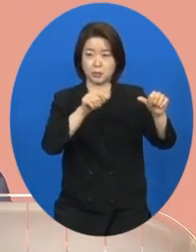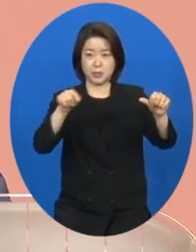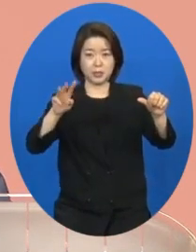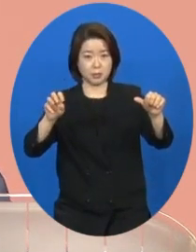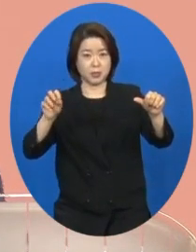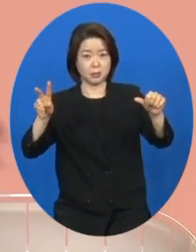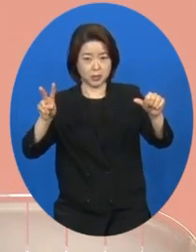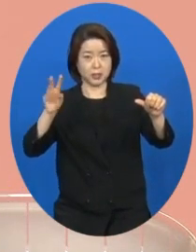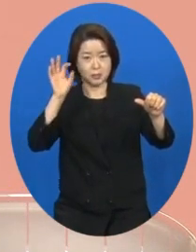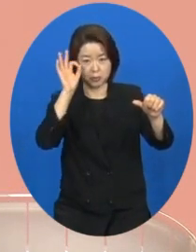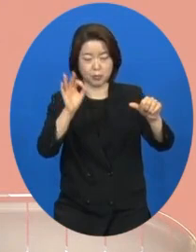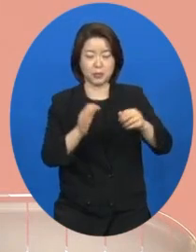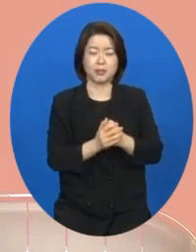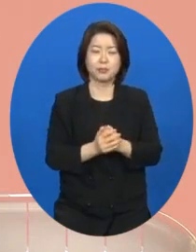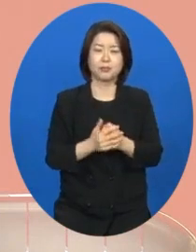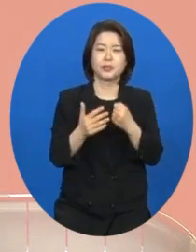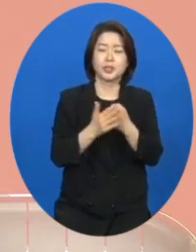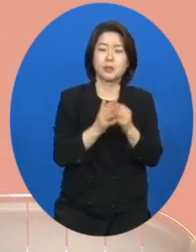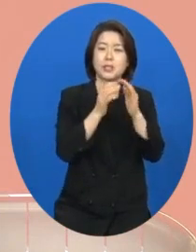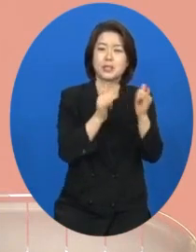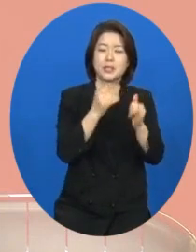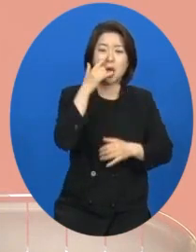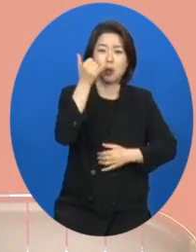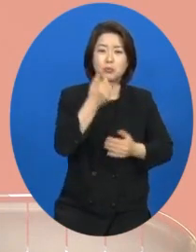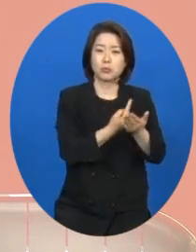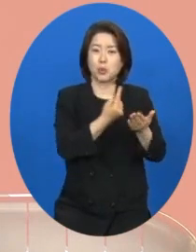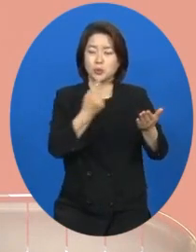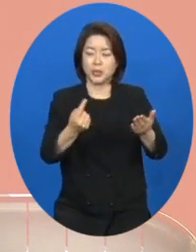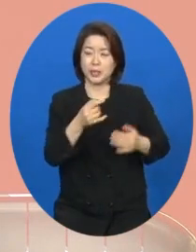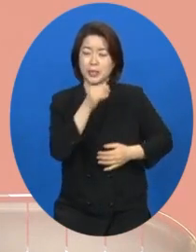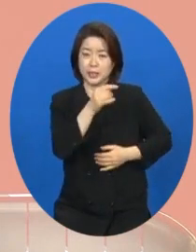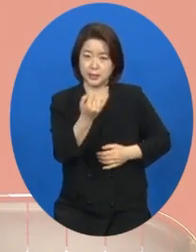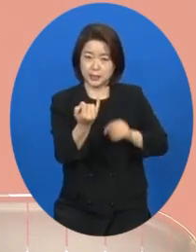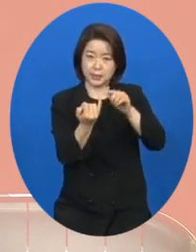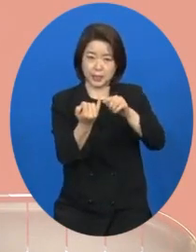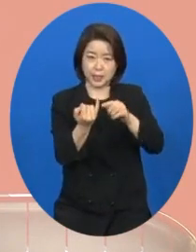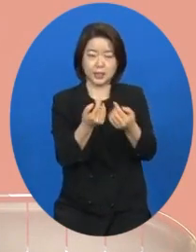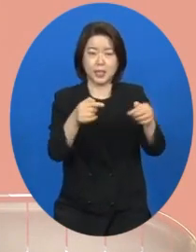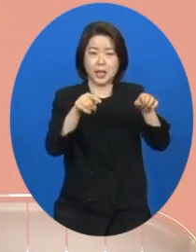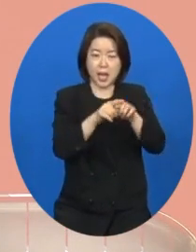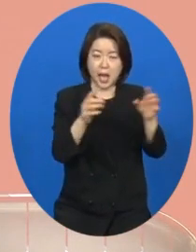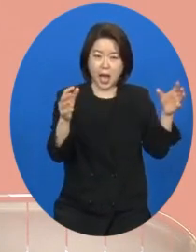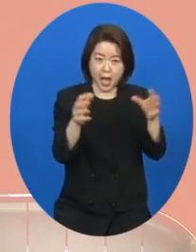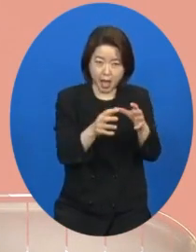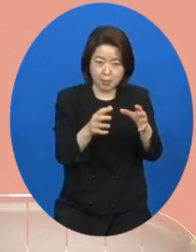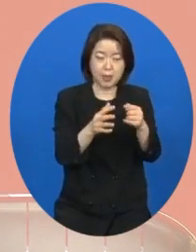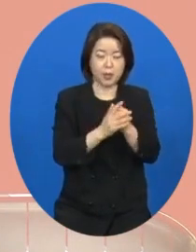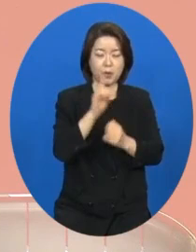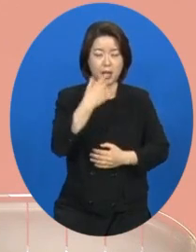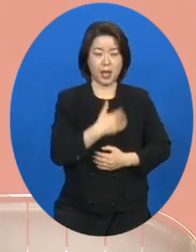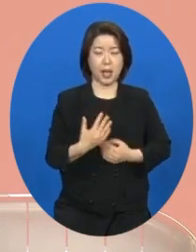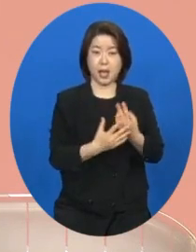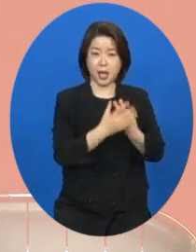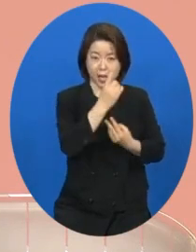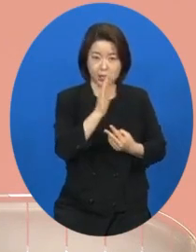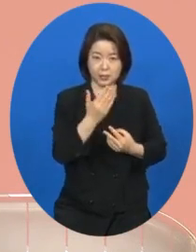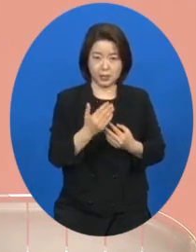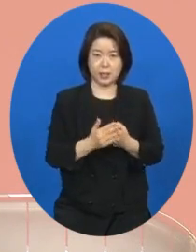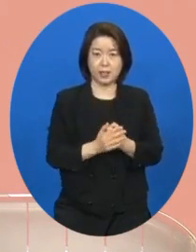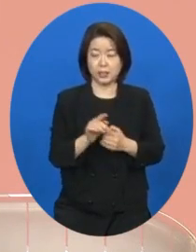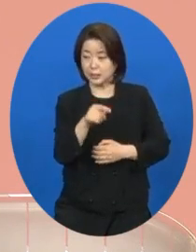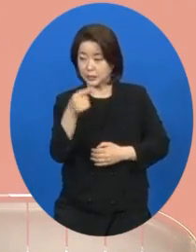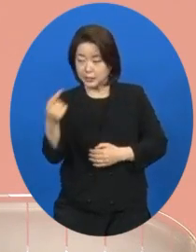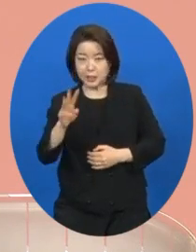보면 그러므로 사람이 부모를 떠나 그의 아내와 합하여 그들이 한 육체가 될지니 이렇게 말씀하시고는